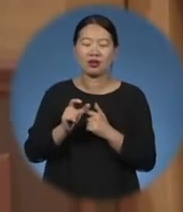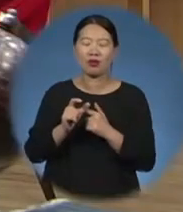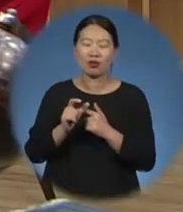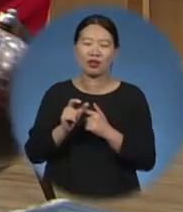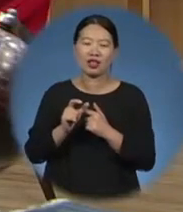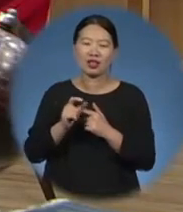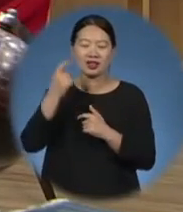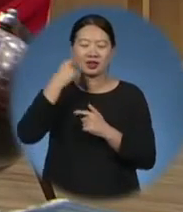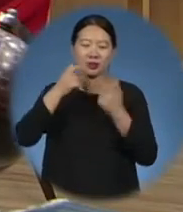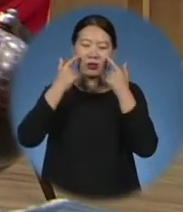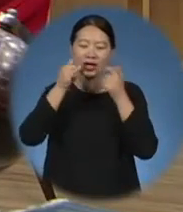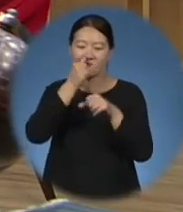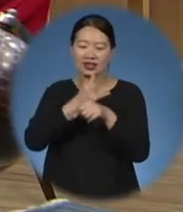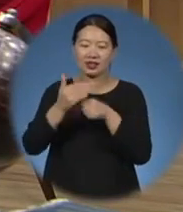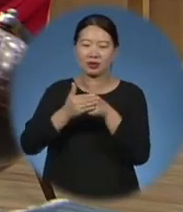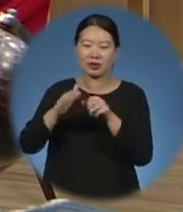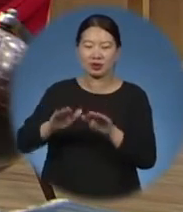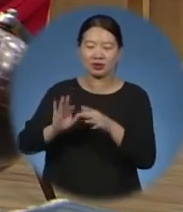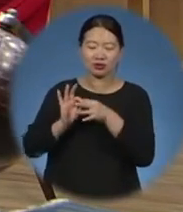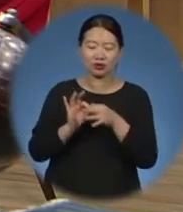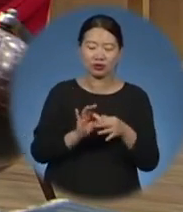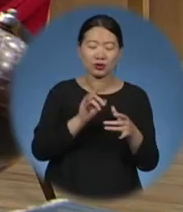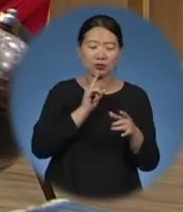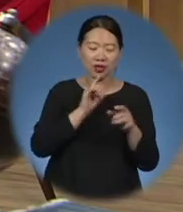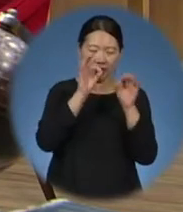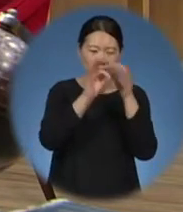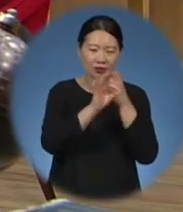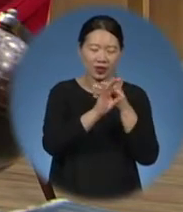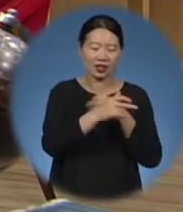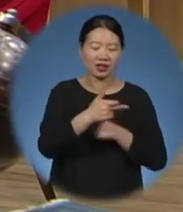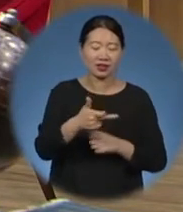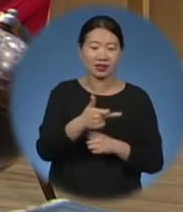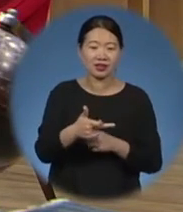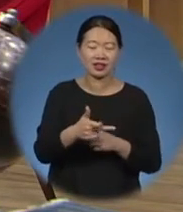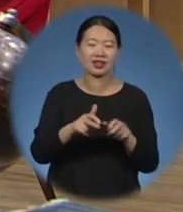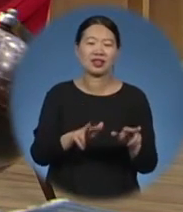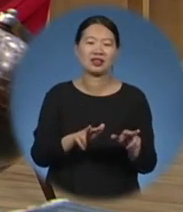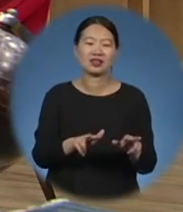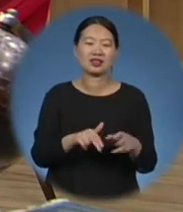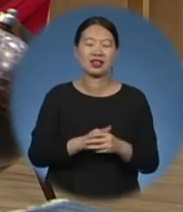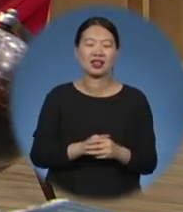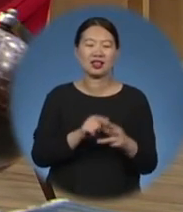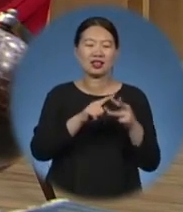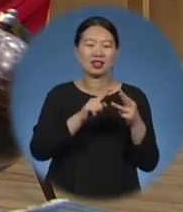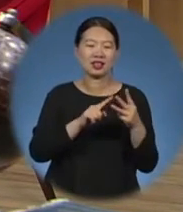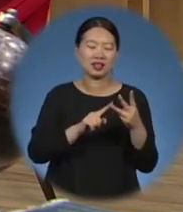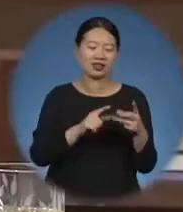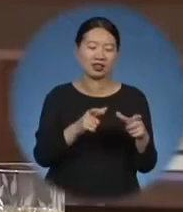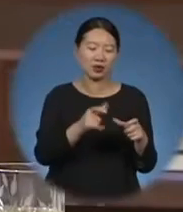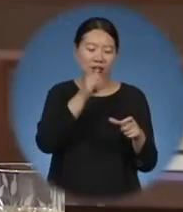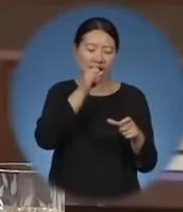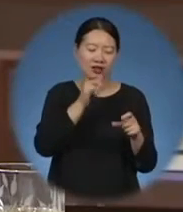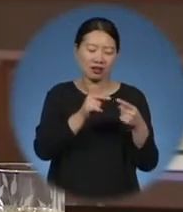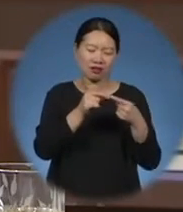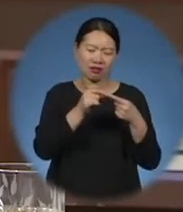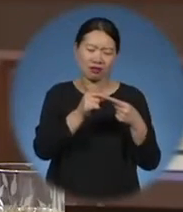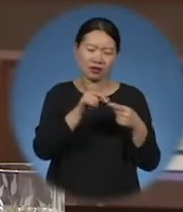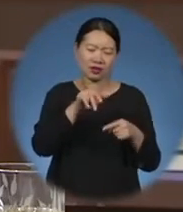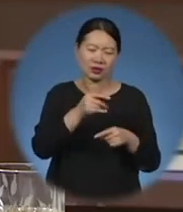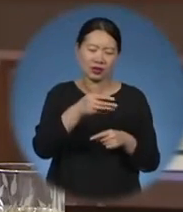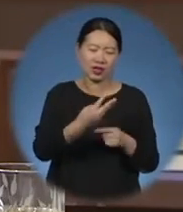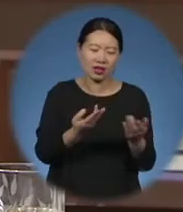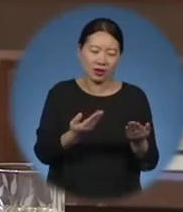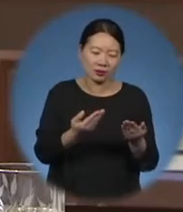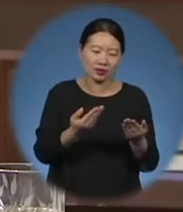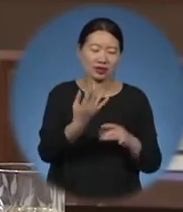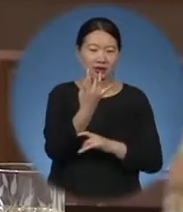않습니까? 그렇게 해서. 오늘 쭉 말씀을 들어보니까 크게 이제 세 가지 영역이네요. 하나는 조달 업무의